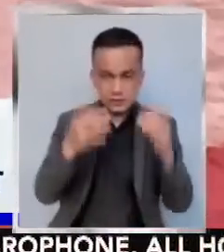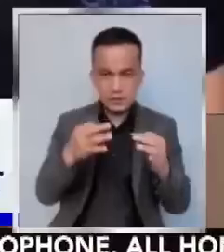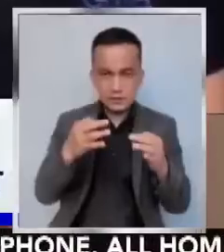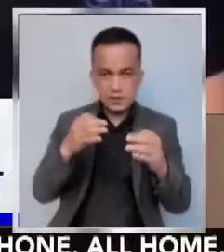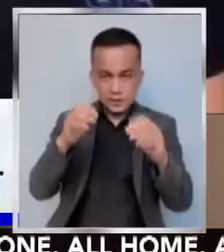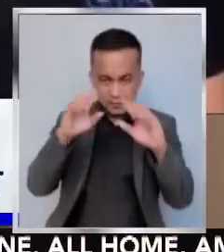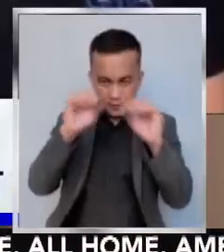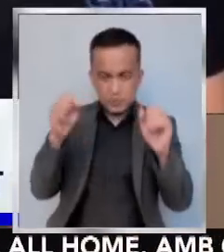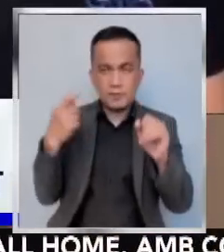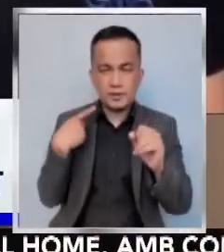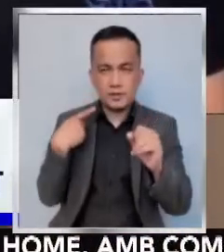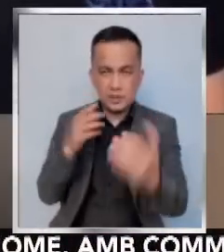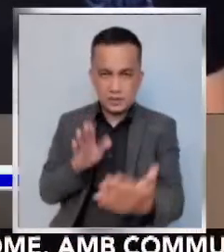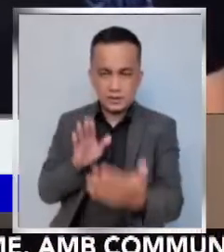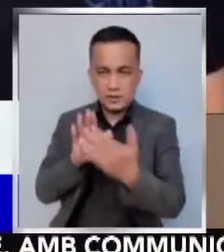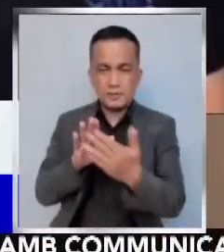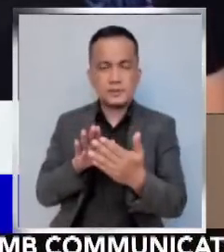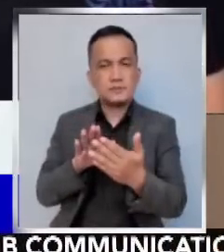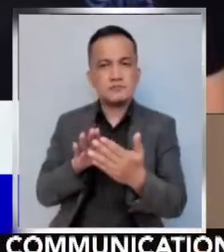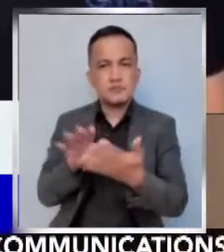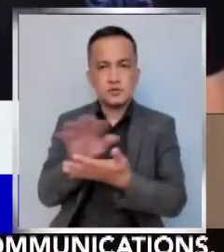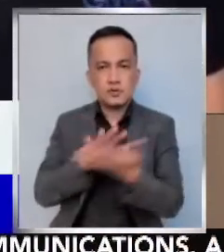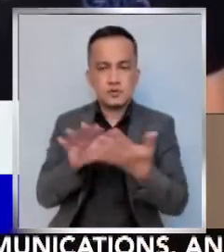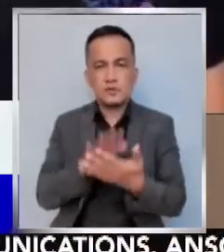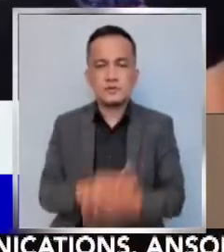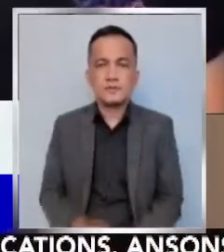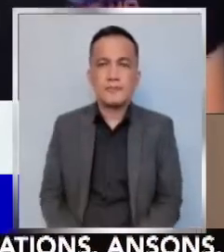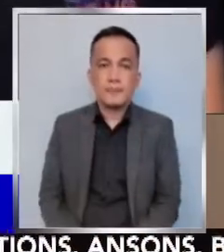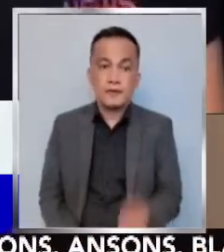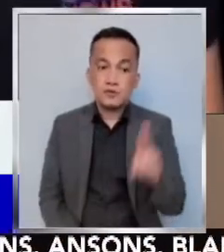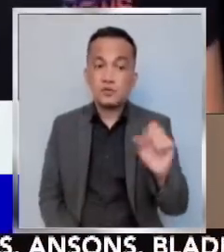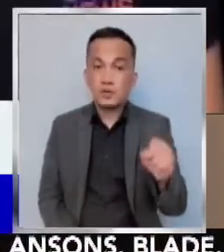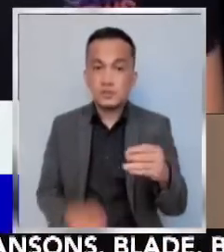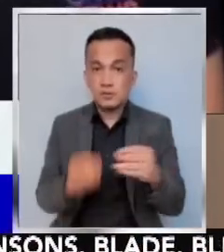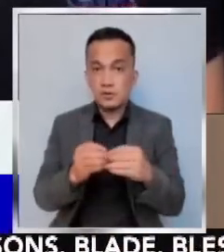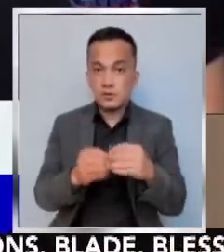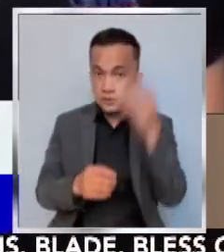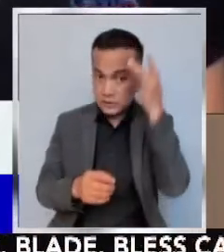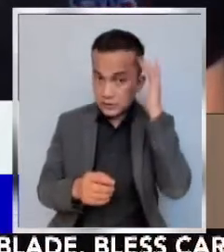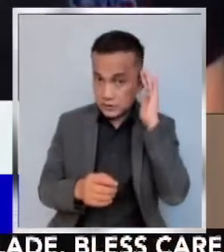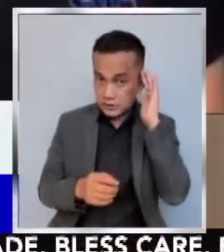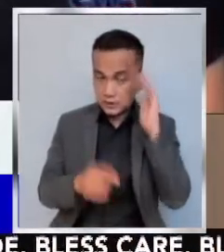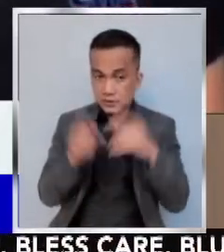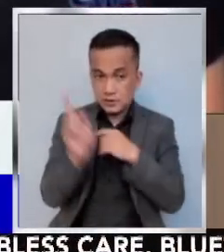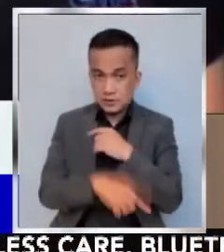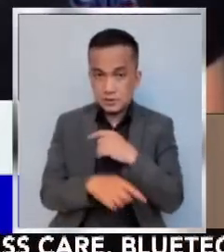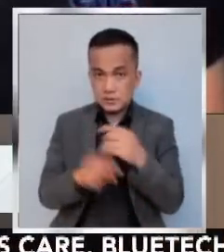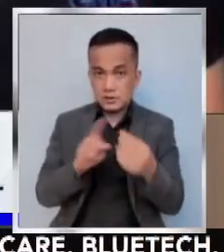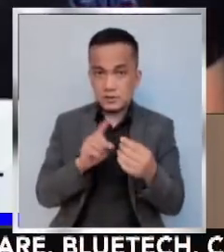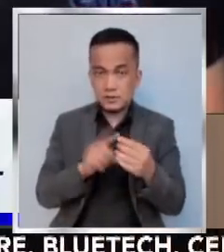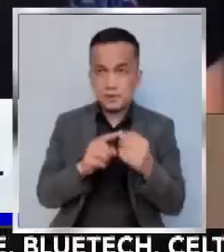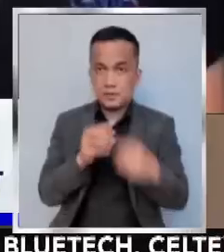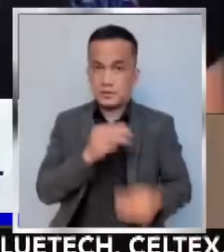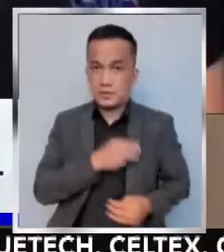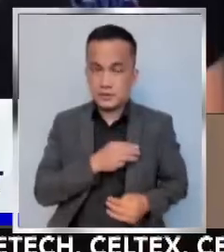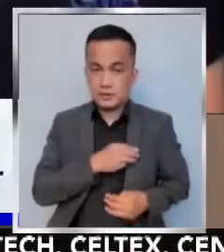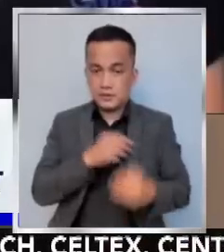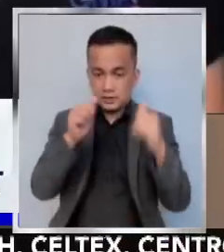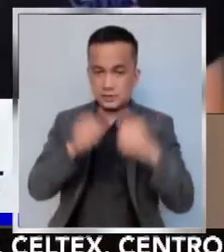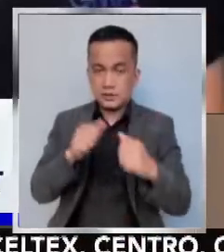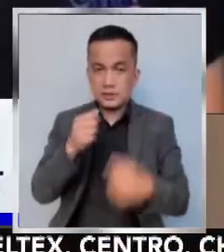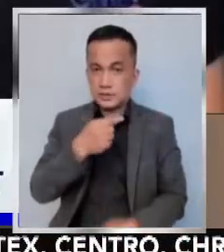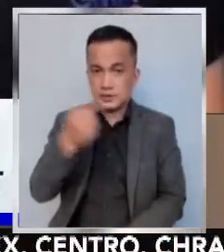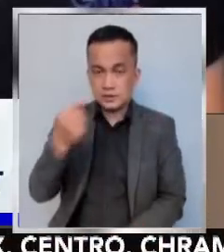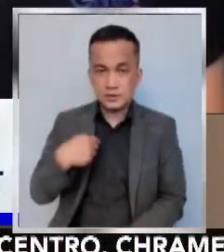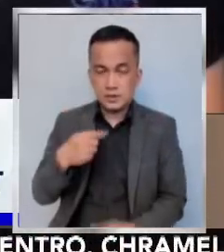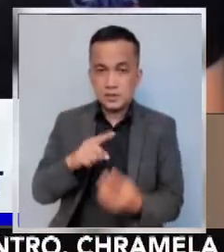komplikasyon. The US is much more sensitive dun sa sanctions when it comes to military deals with Russia. But in terms of oil exports from